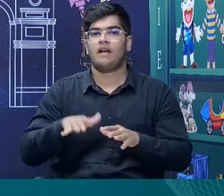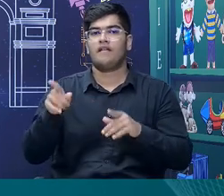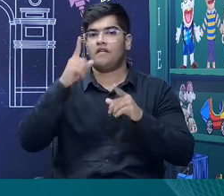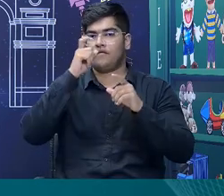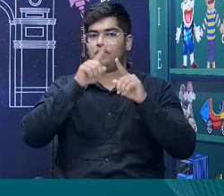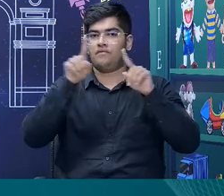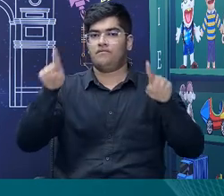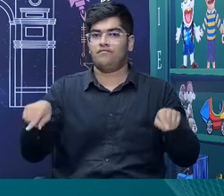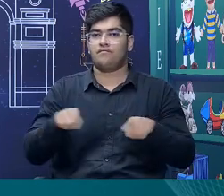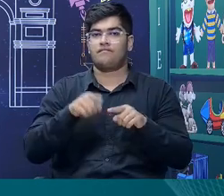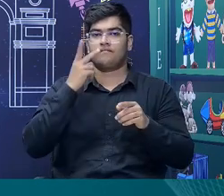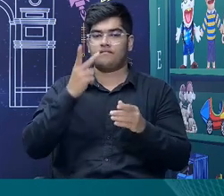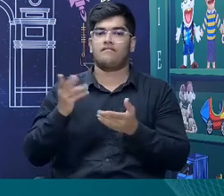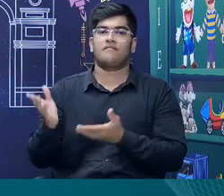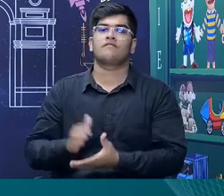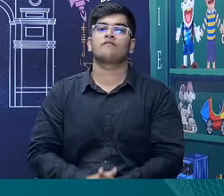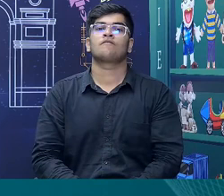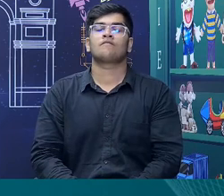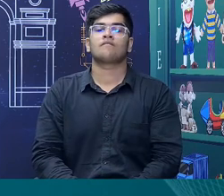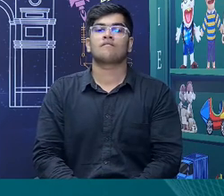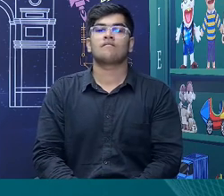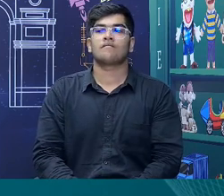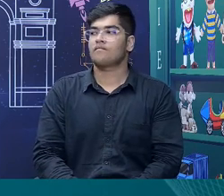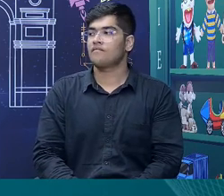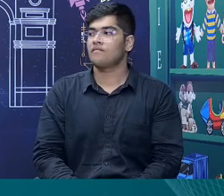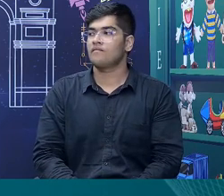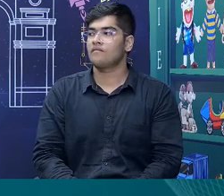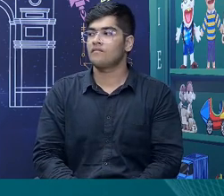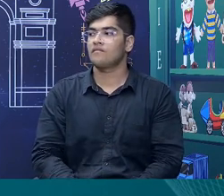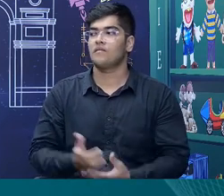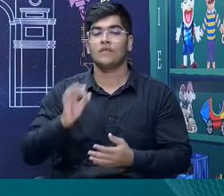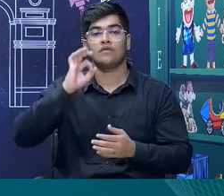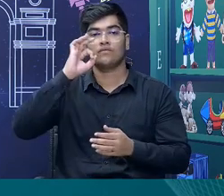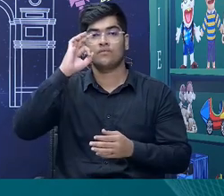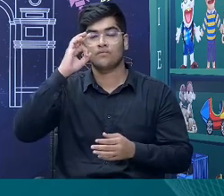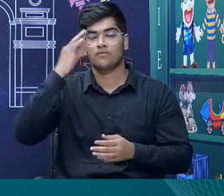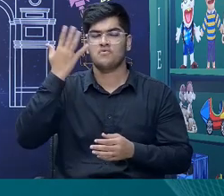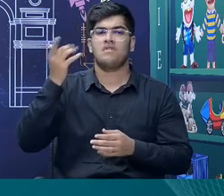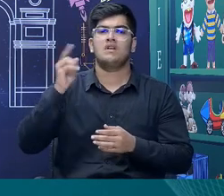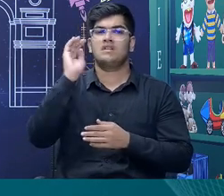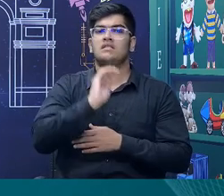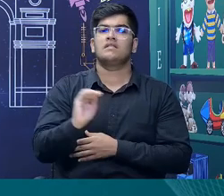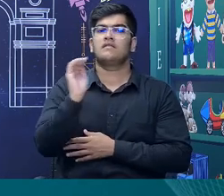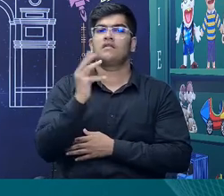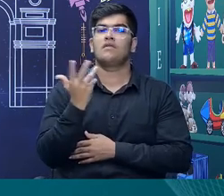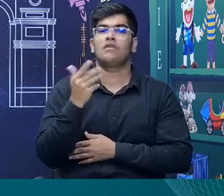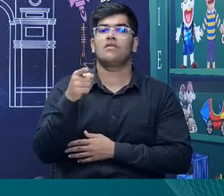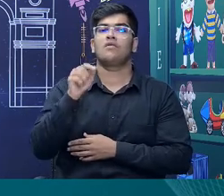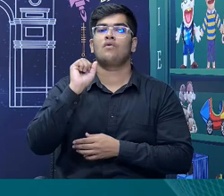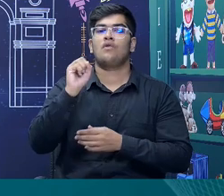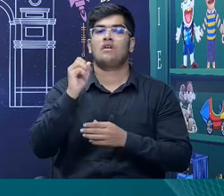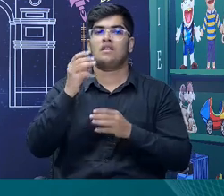चित्र है यह देखिए तो गुस्से में आकर शिवाजी ने अपना